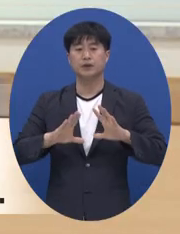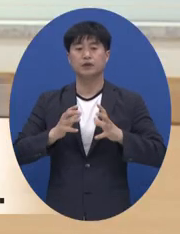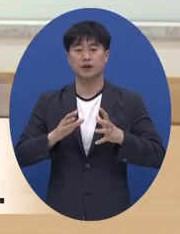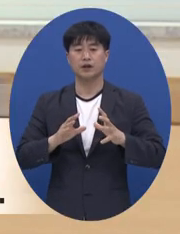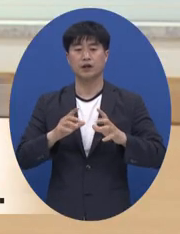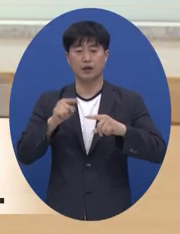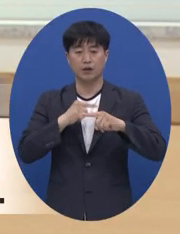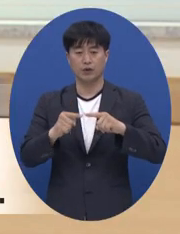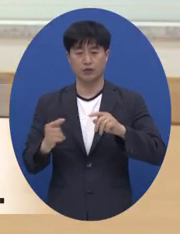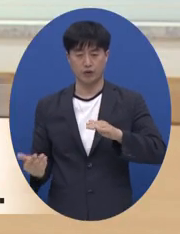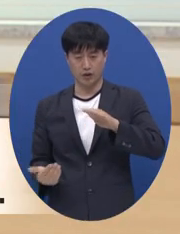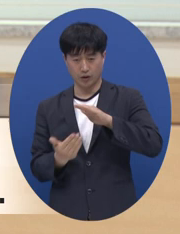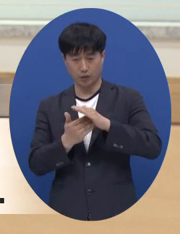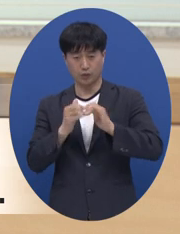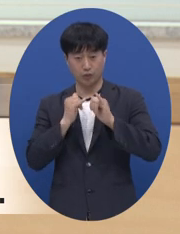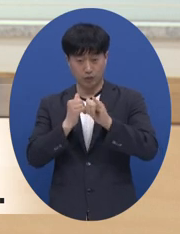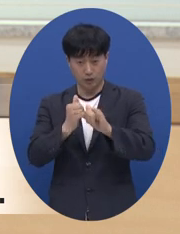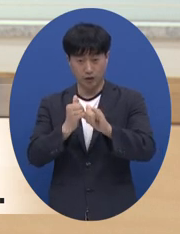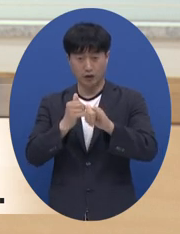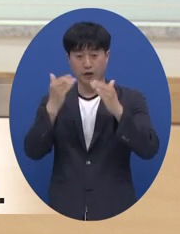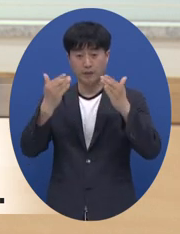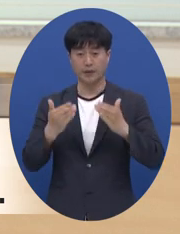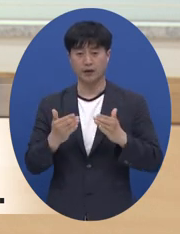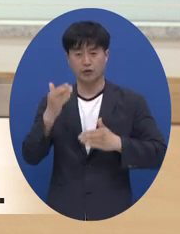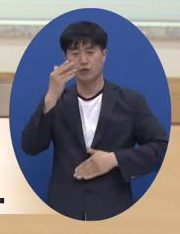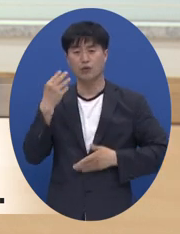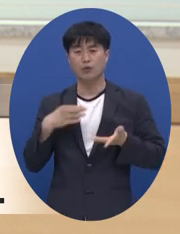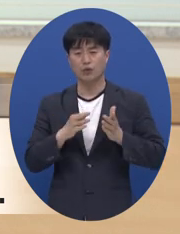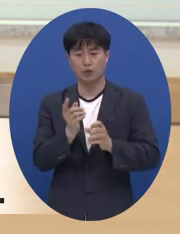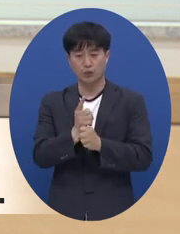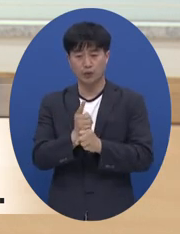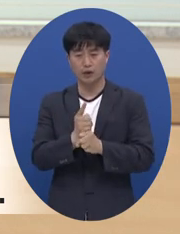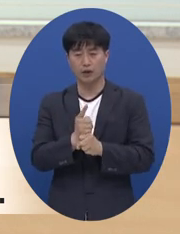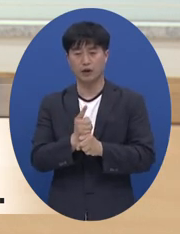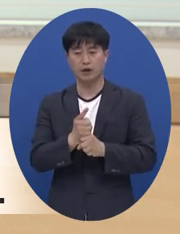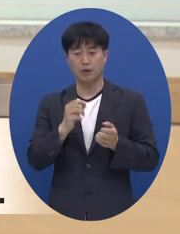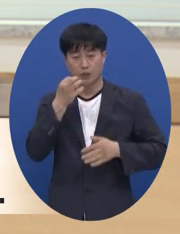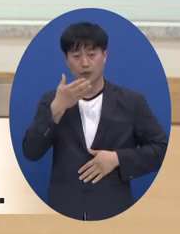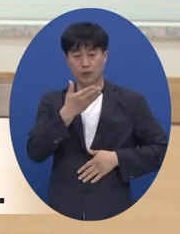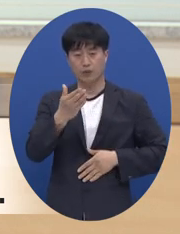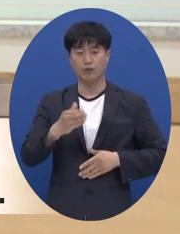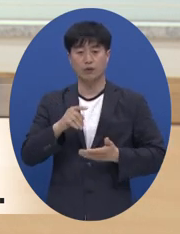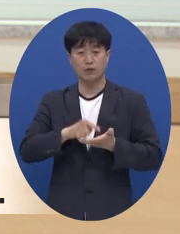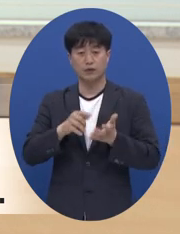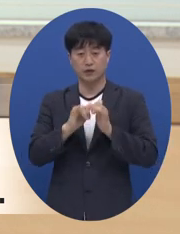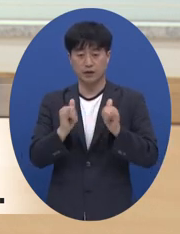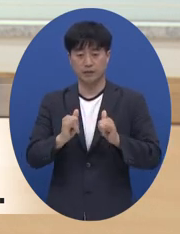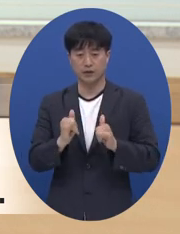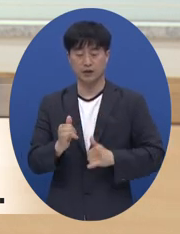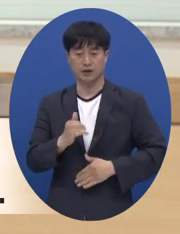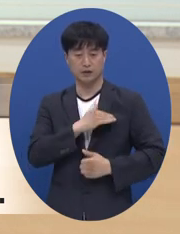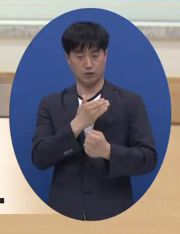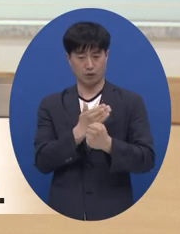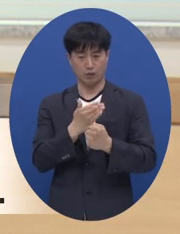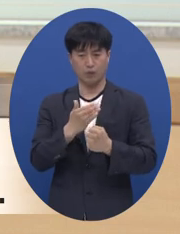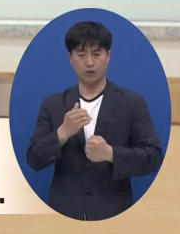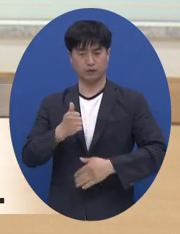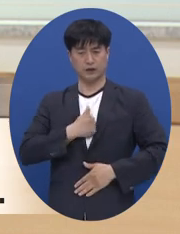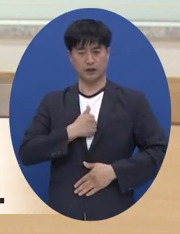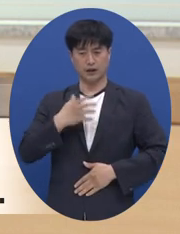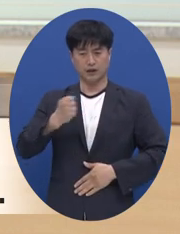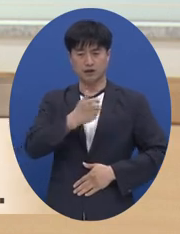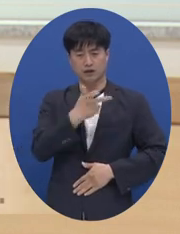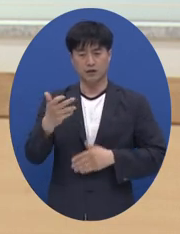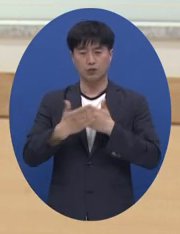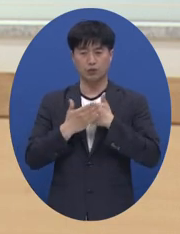세계대회 최우수상 수상을 통해서 경기 소방의 위상을 보여주고 구급대원들의 사기 진작과 자긍심을 갖는 데큰